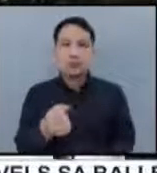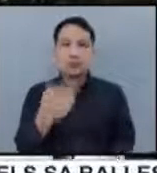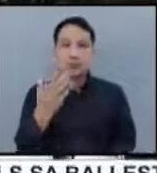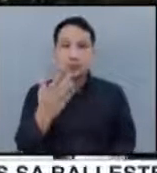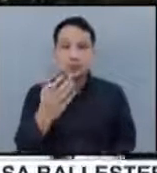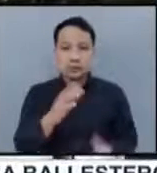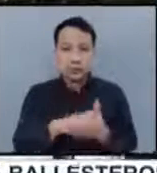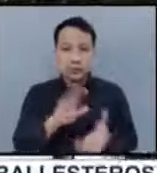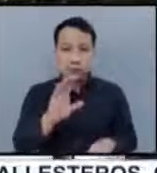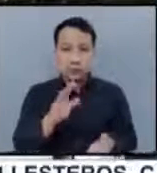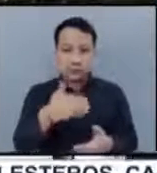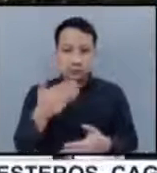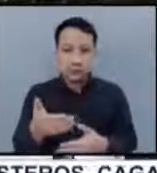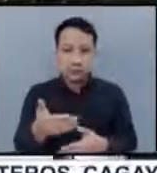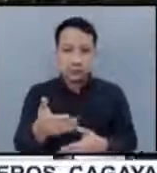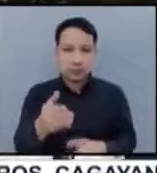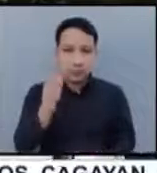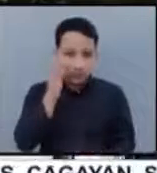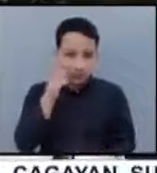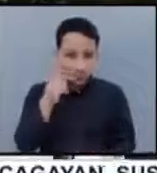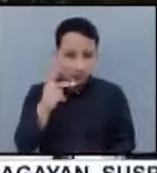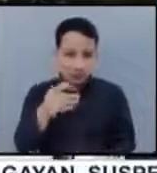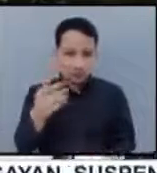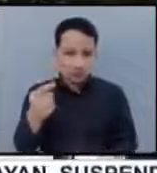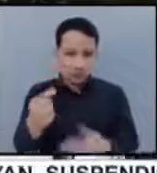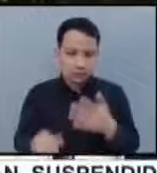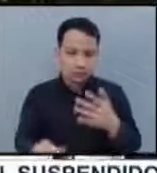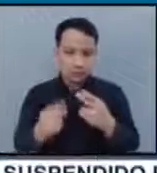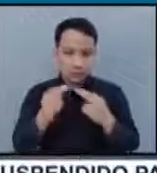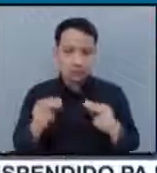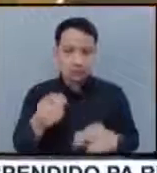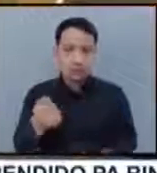ito. Si Clazel Pardilla sa detalye, Rise and Shine Clay.